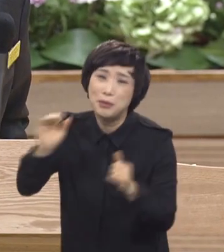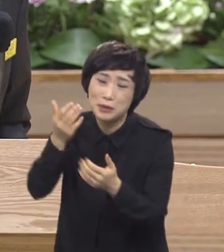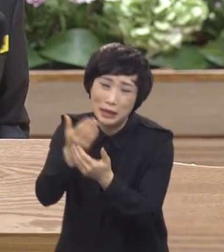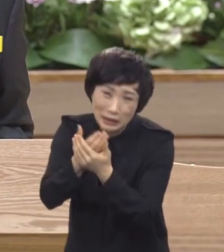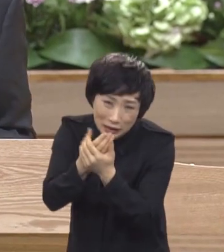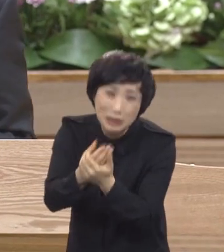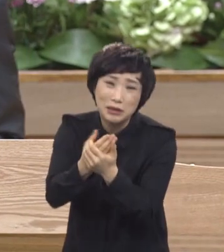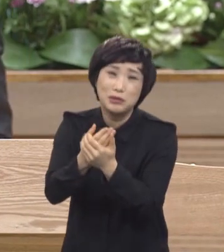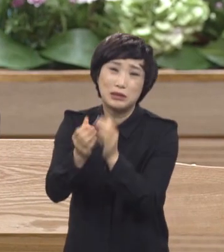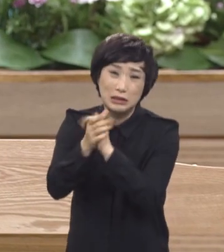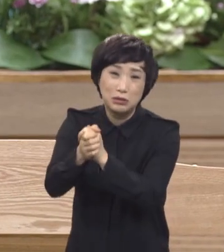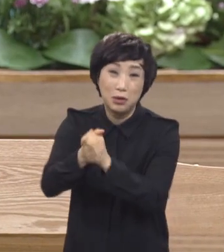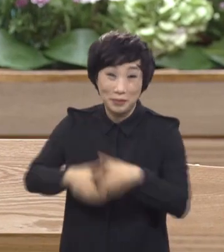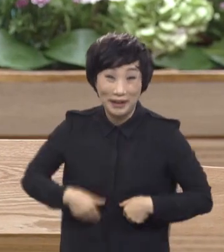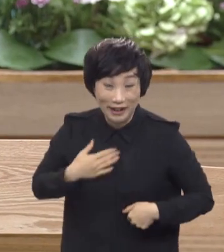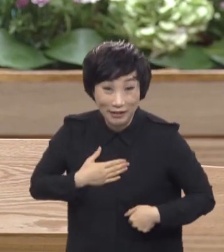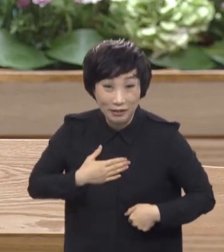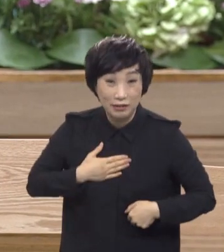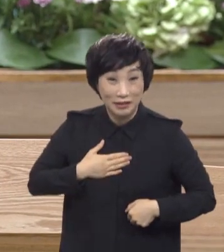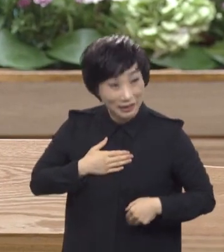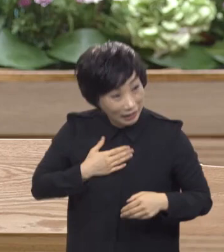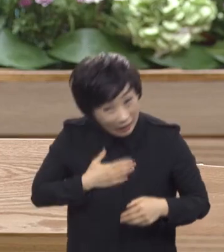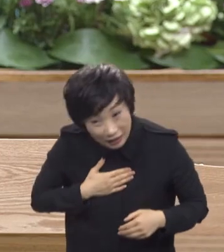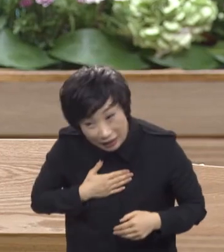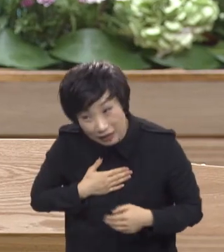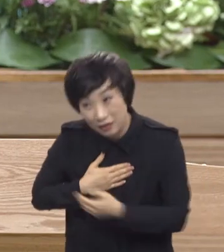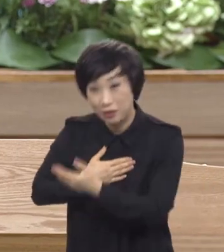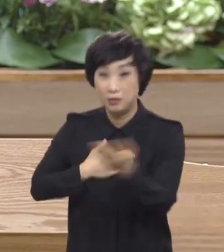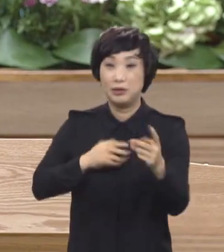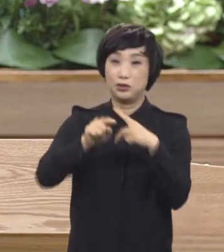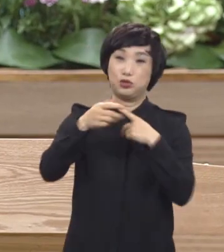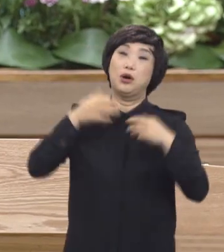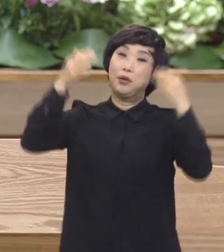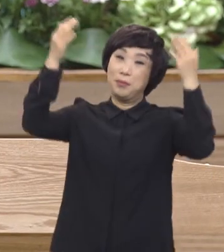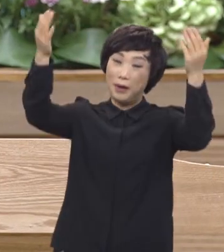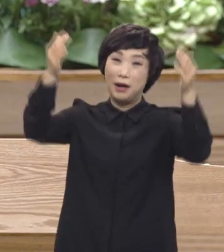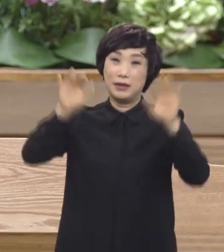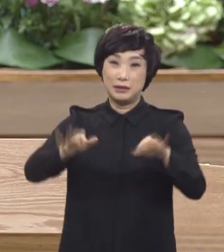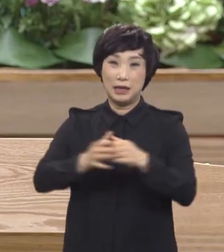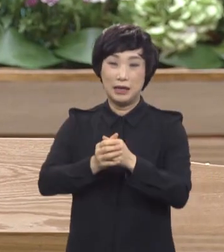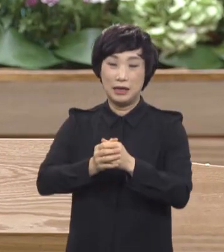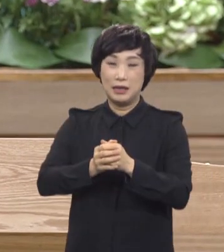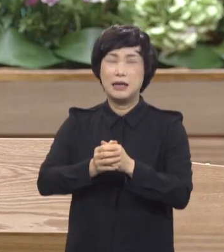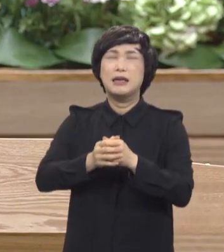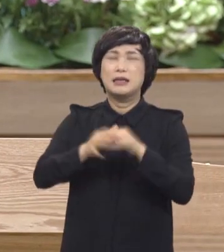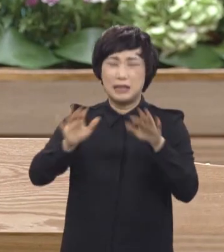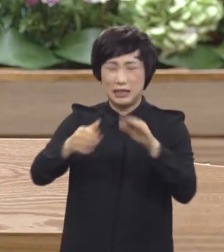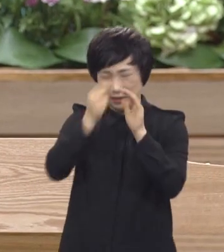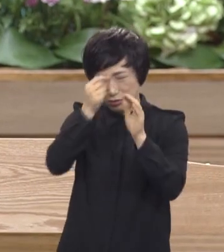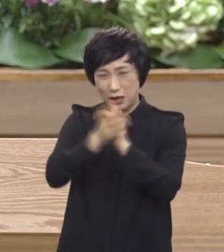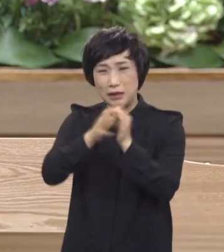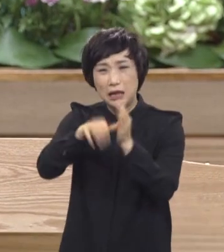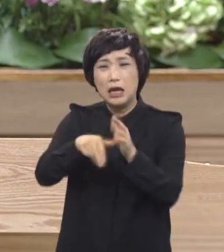두 손 번쩍 들고 내가 지금 마지막 때 살고 있습니다